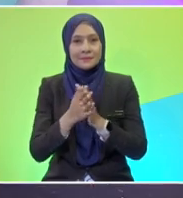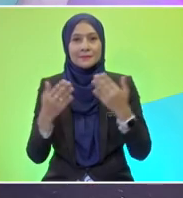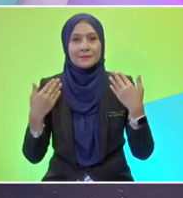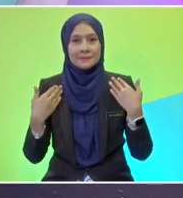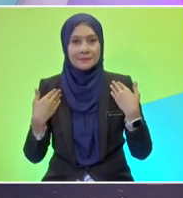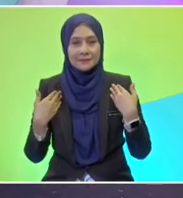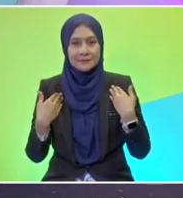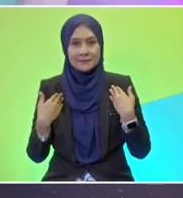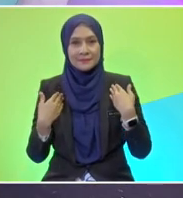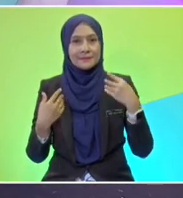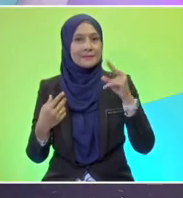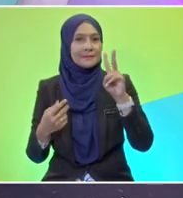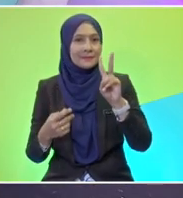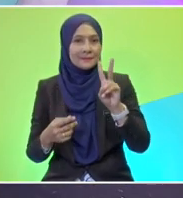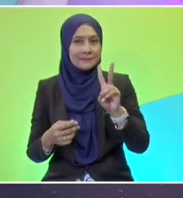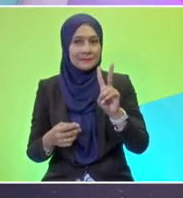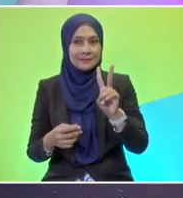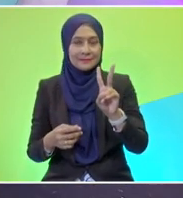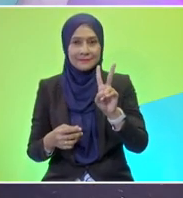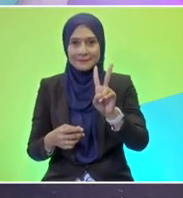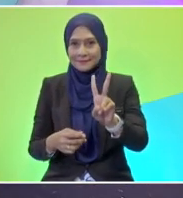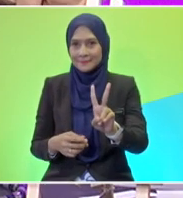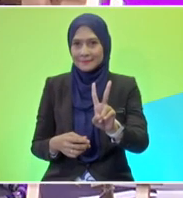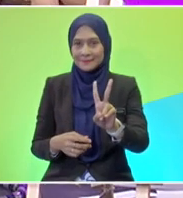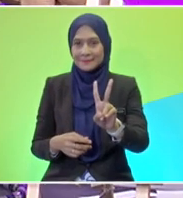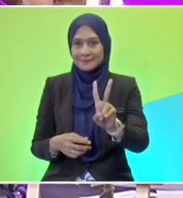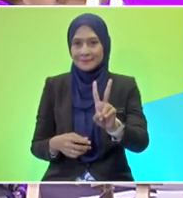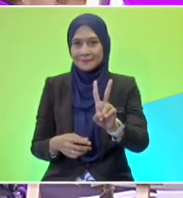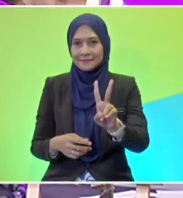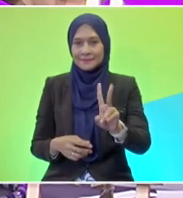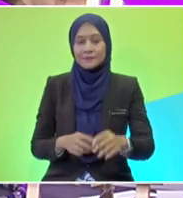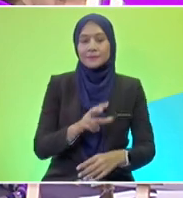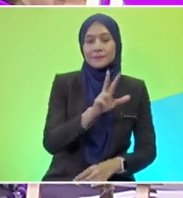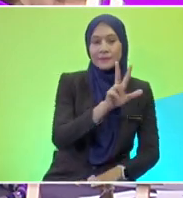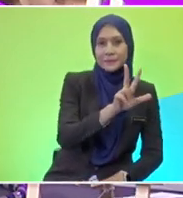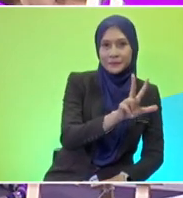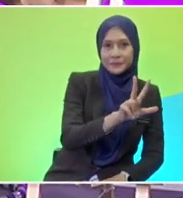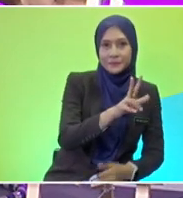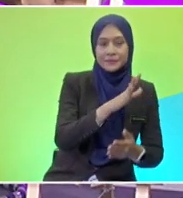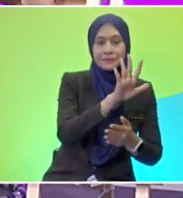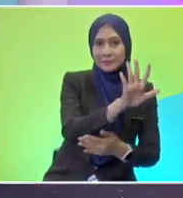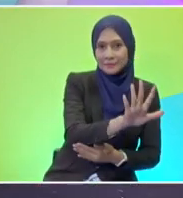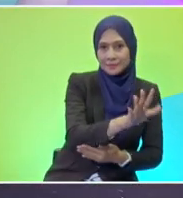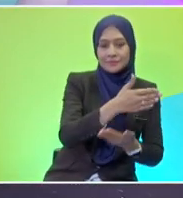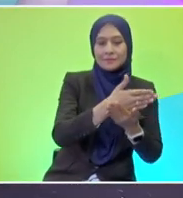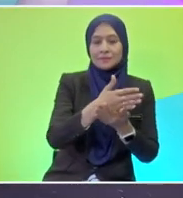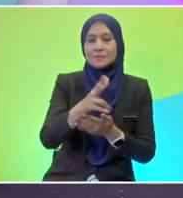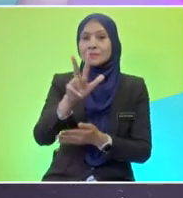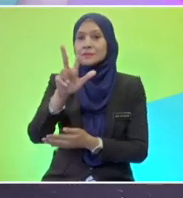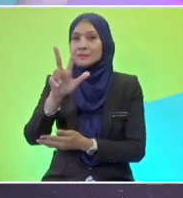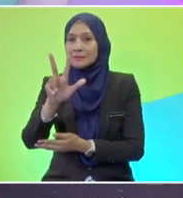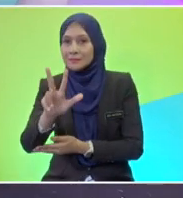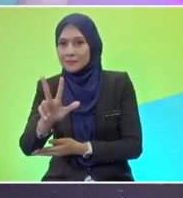Yang ni saya ada jawapan dia di sini, cikgu. Berapa tu Kak Fikah? Tinggal dua je, cikgu. Wah, jadi lima